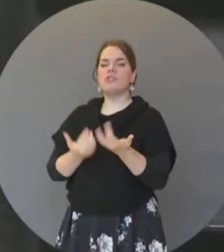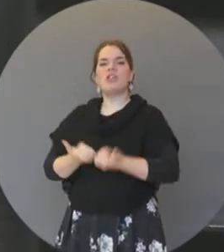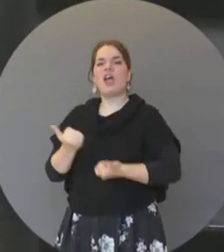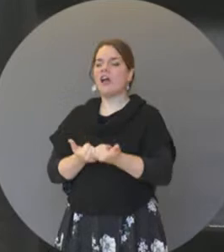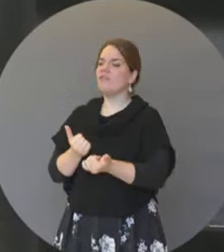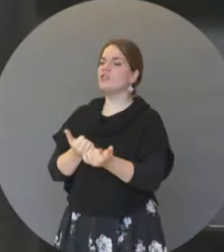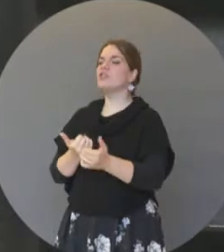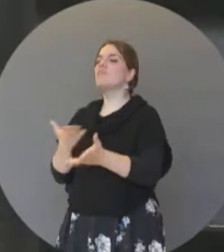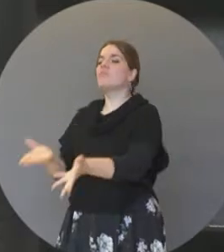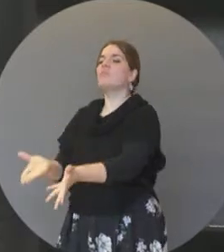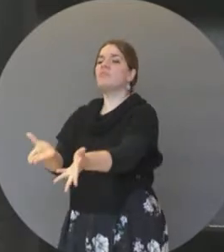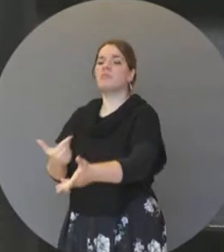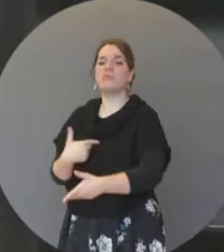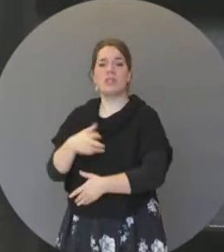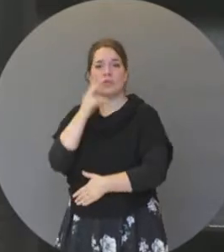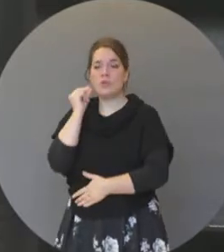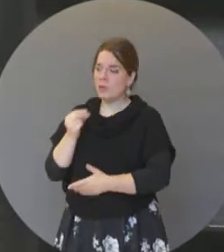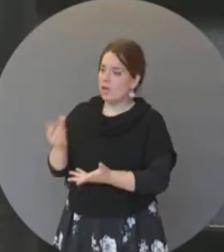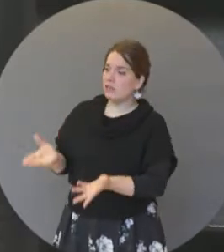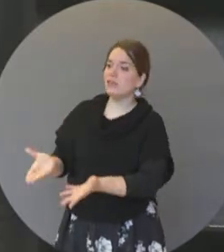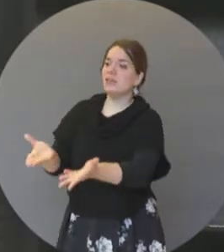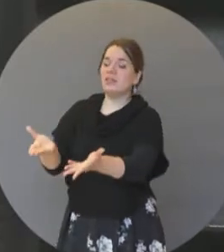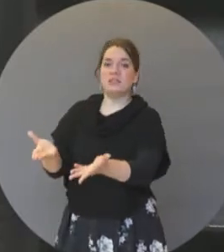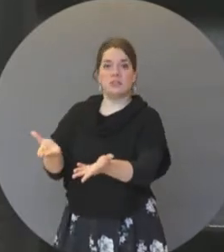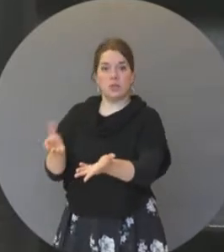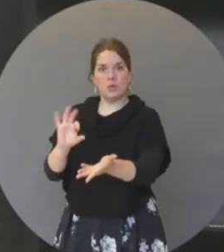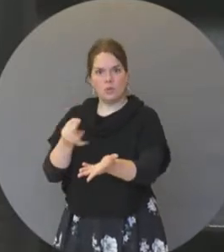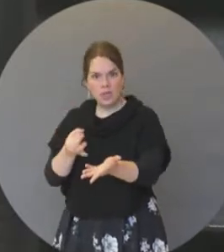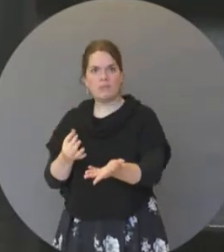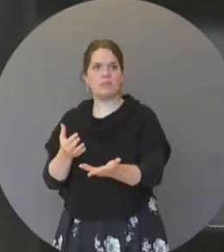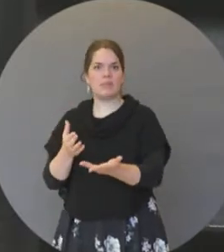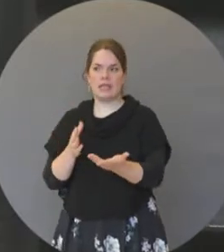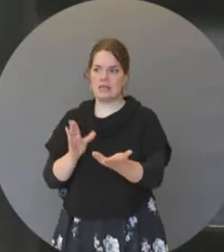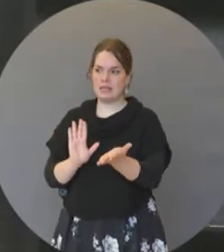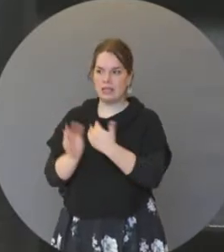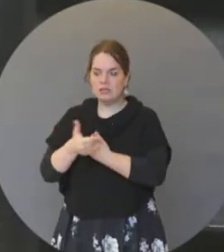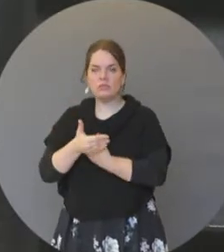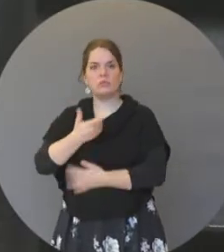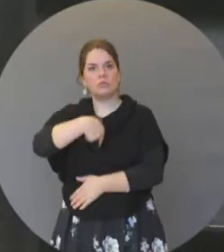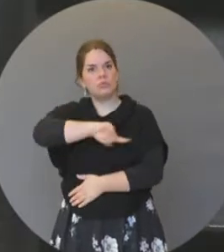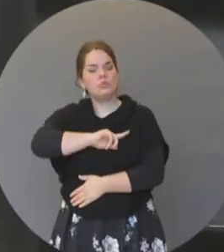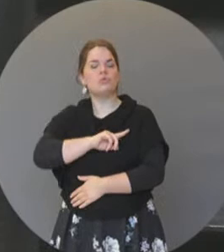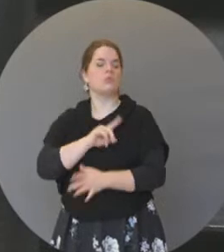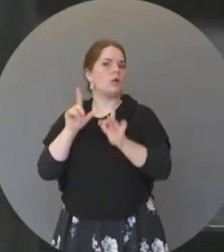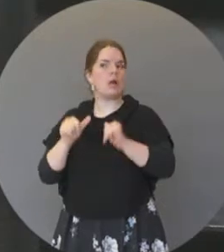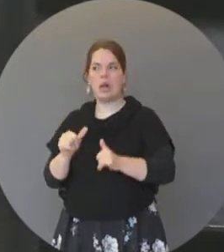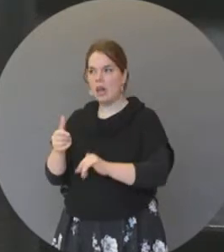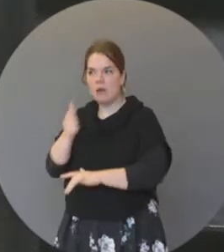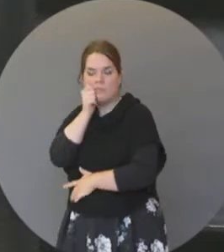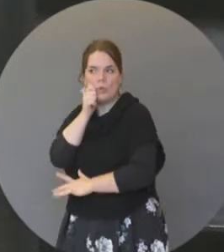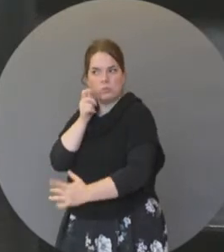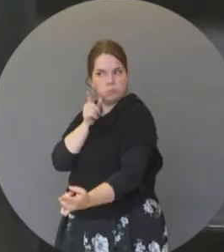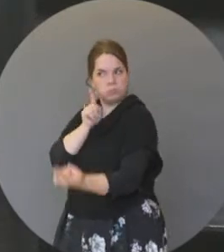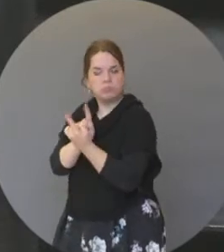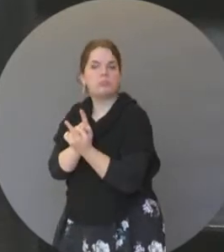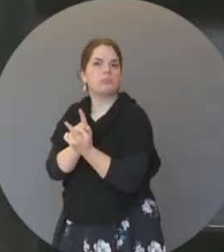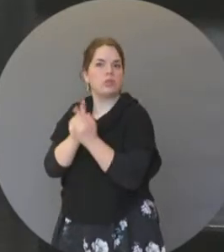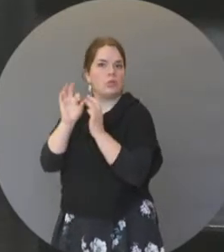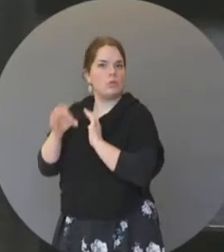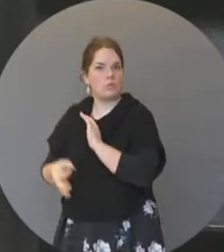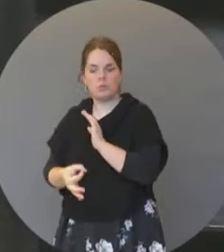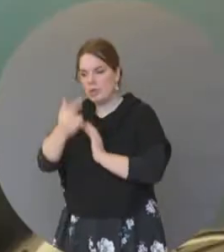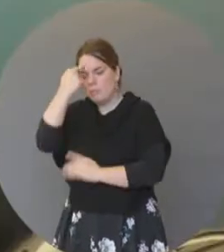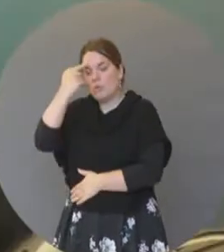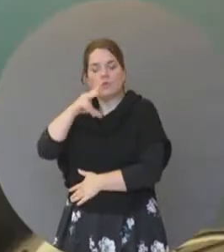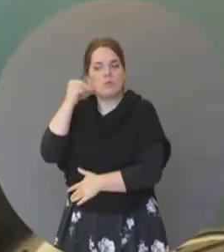que derrière l'humain donc je tenais à vous rassurer que derrière les dispositifs nous sommes systématiquement derrière l'humain je vous remercie